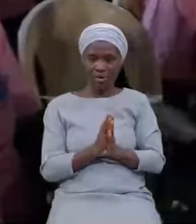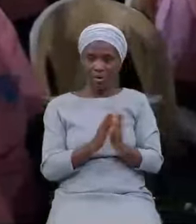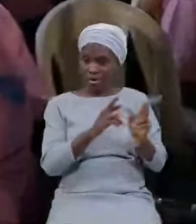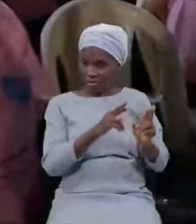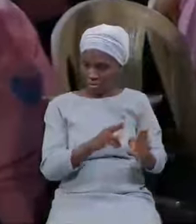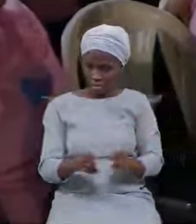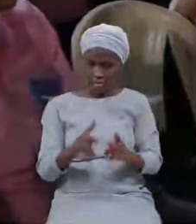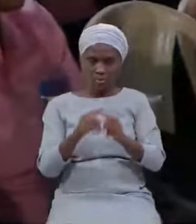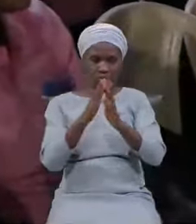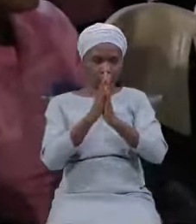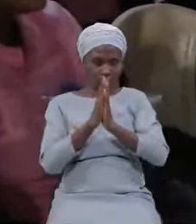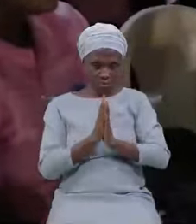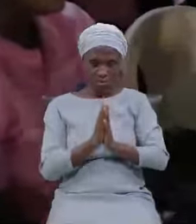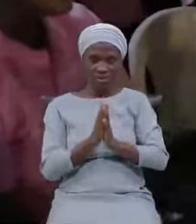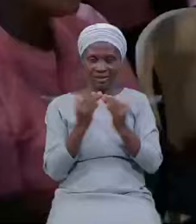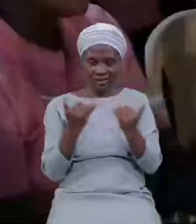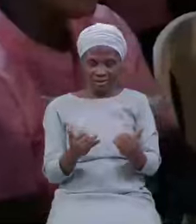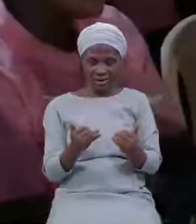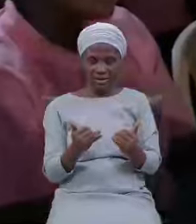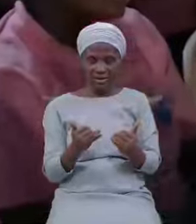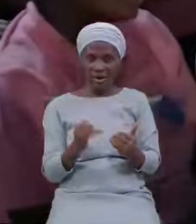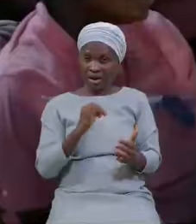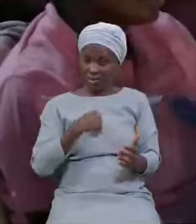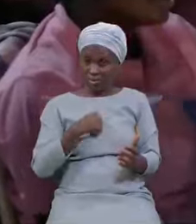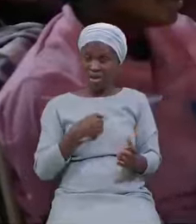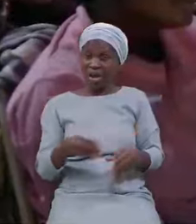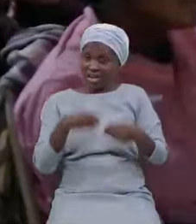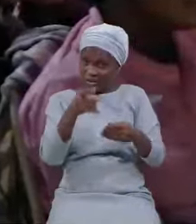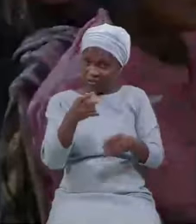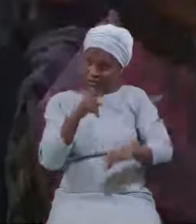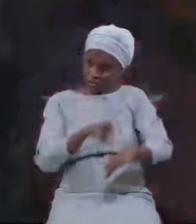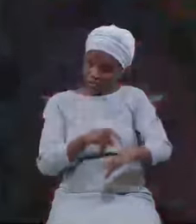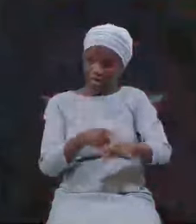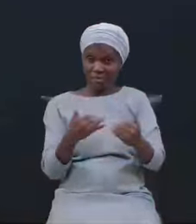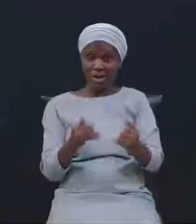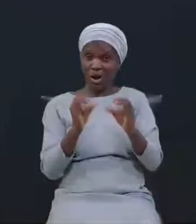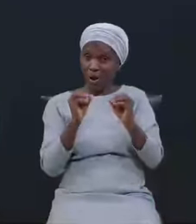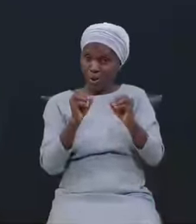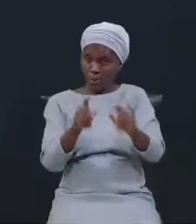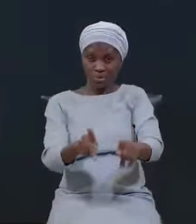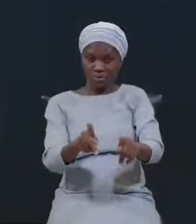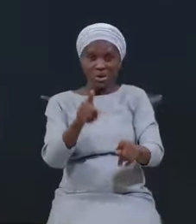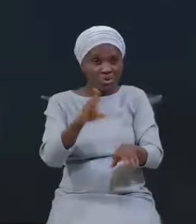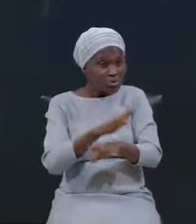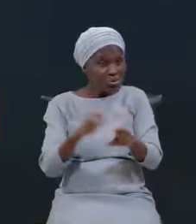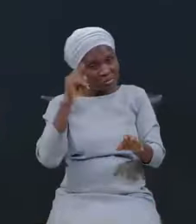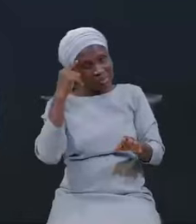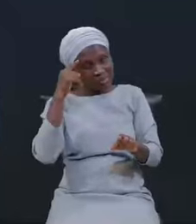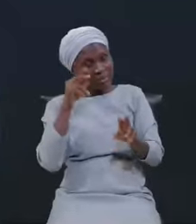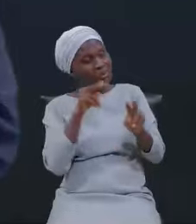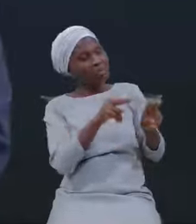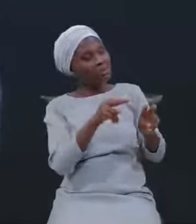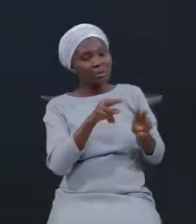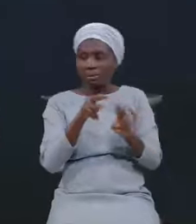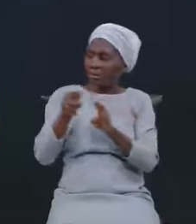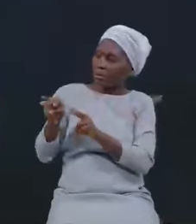Je te donne la chance. Ne pense à personne d'autre. C'est pourquoi tu fermes les yeux.